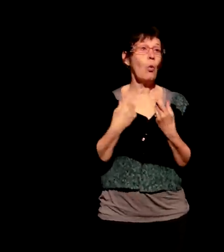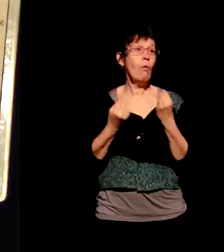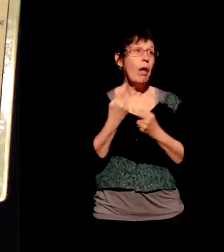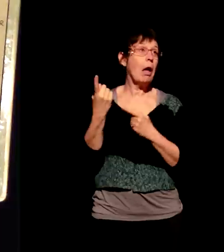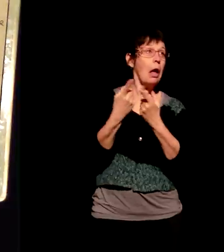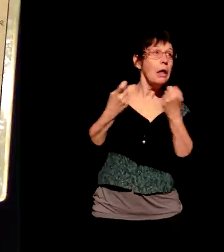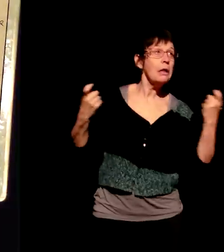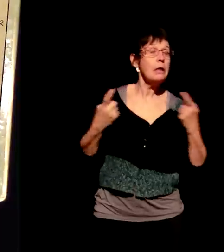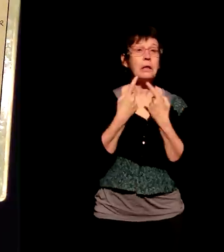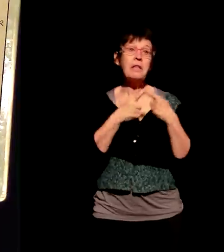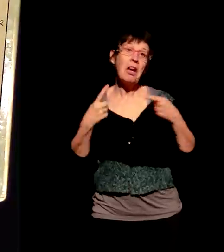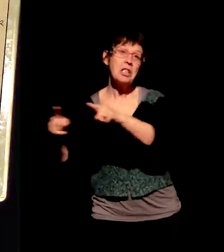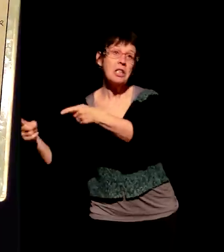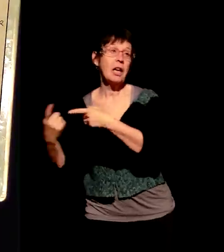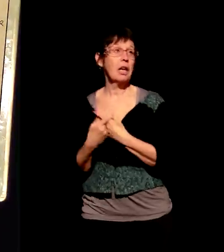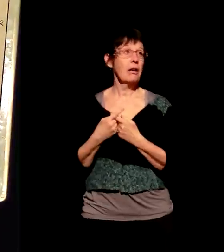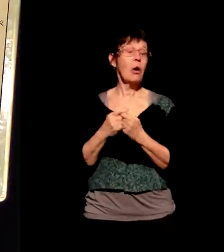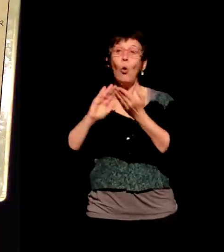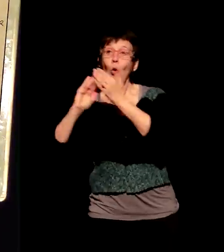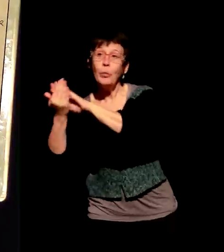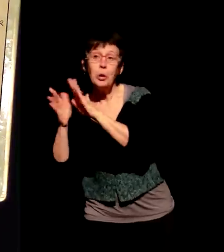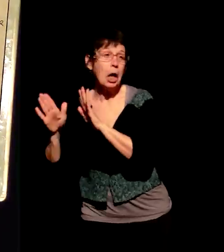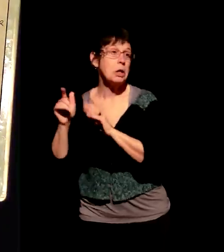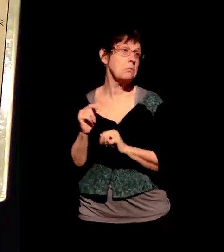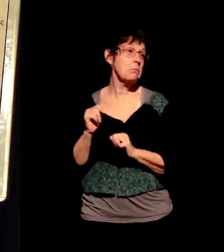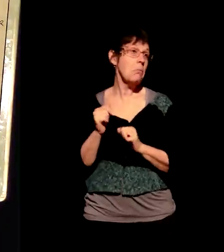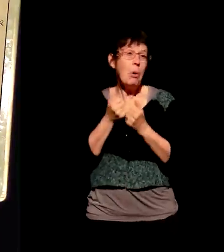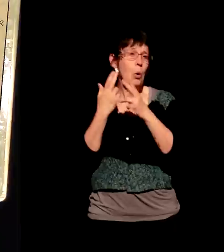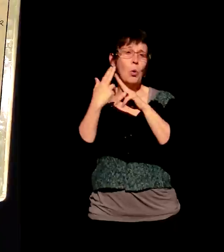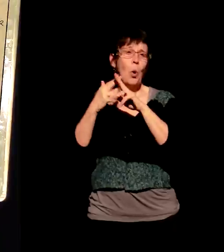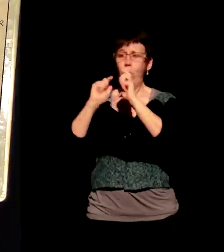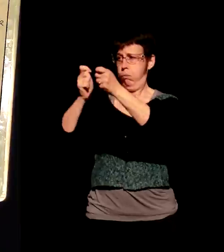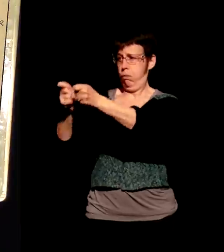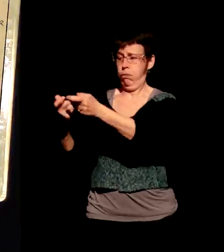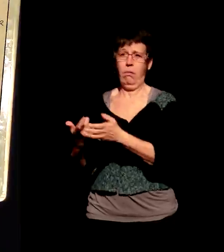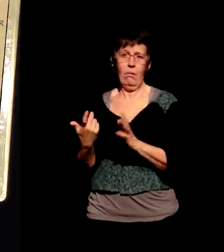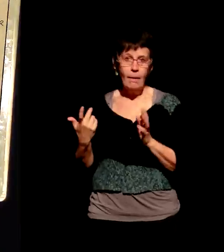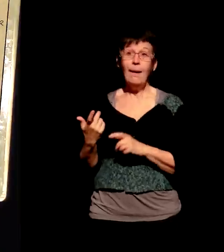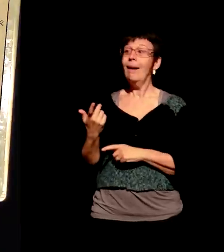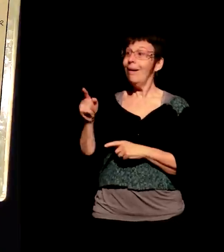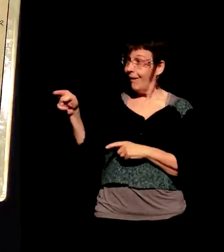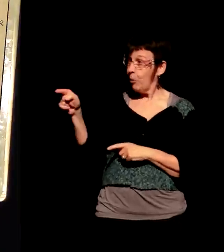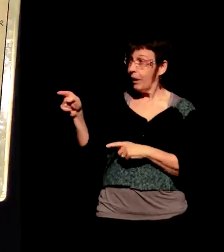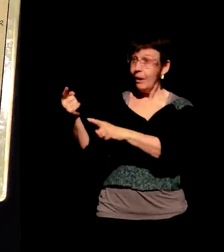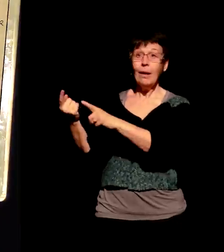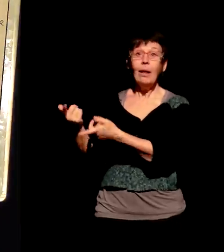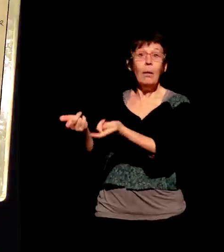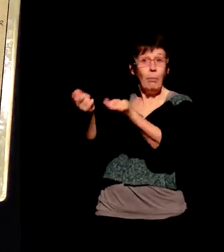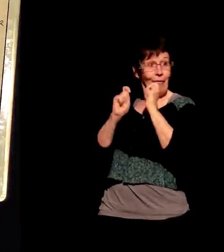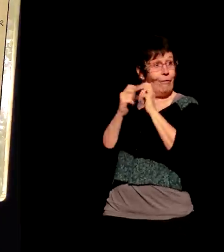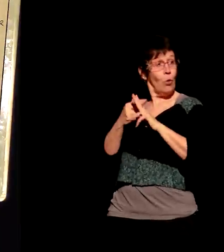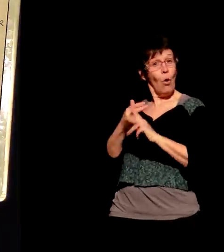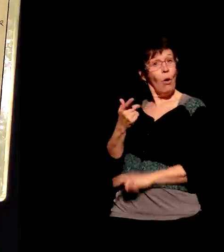Voilà, communautariste, enfin bref, on peut lui donner tous les noms qu'on veut. Par contre, l'autre, il ne peut pas nous donner un nom à nous. Ah ben non. Ça, c'est du racisme